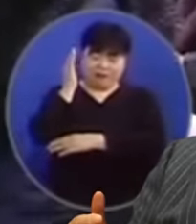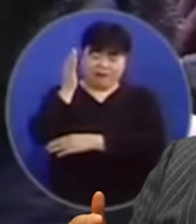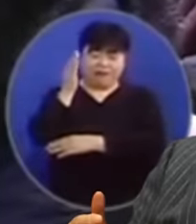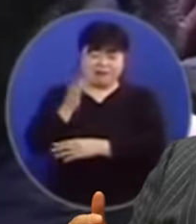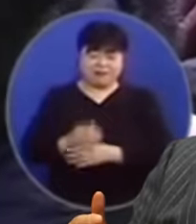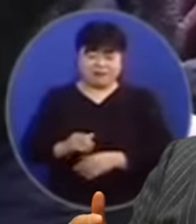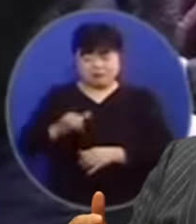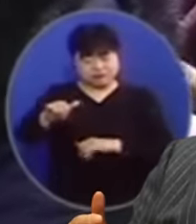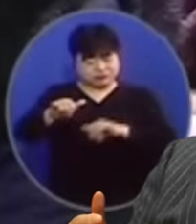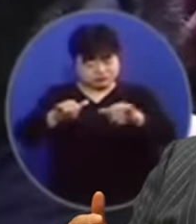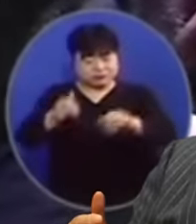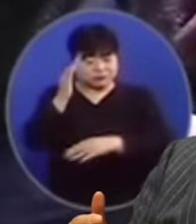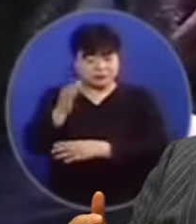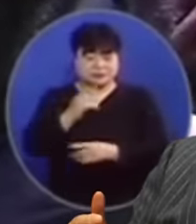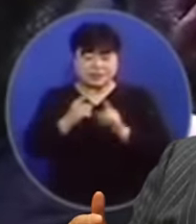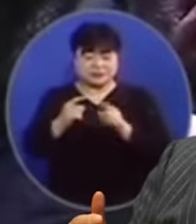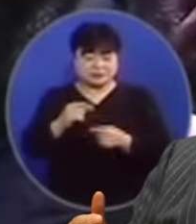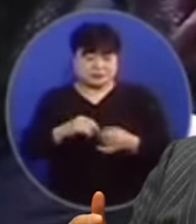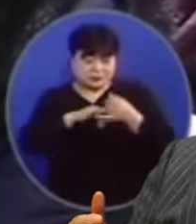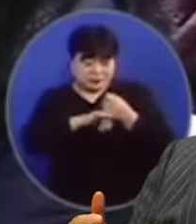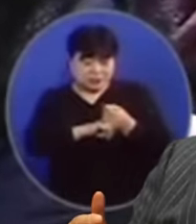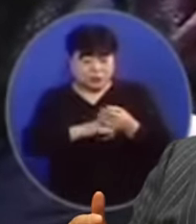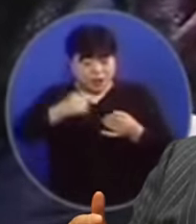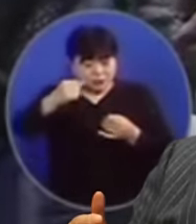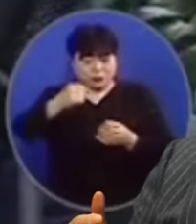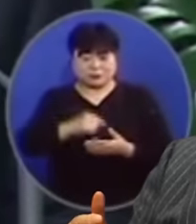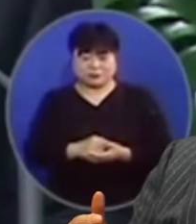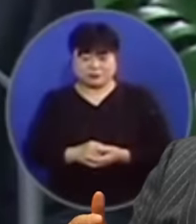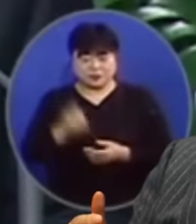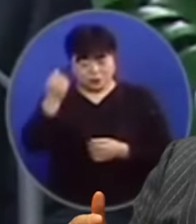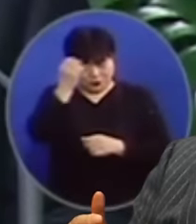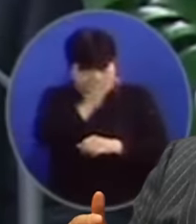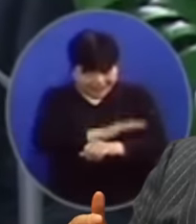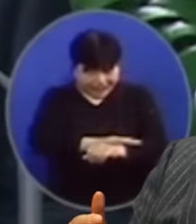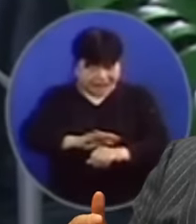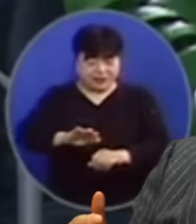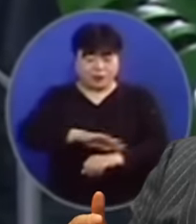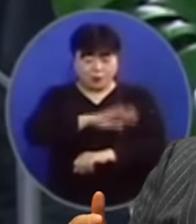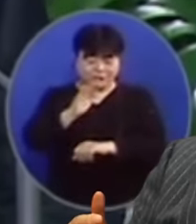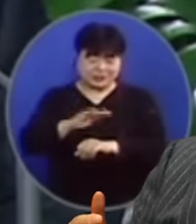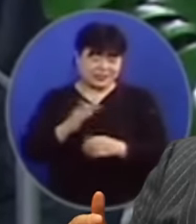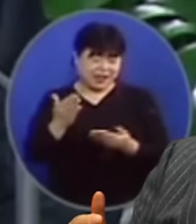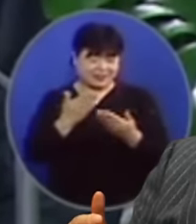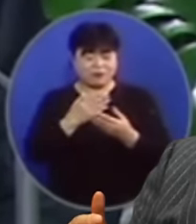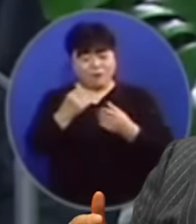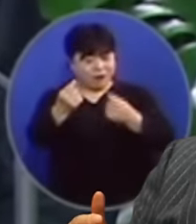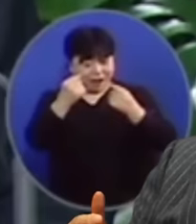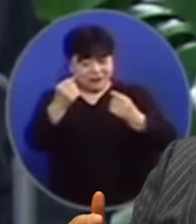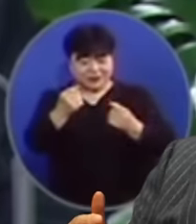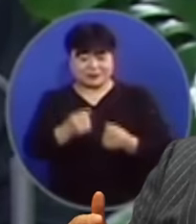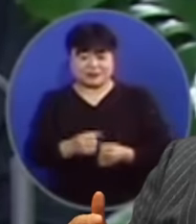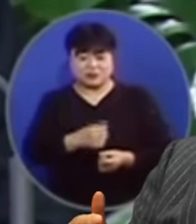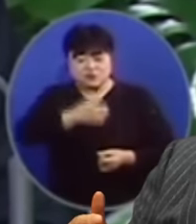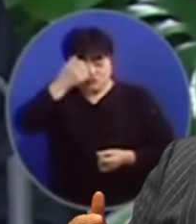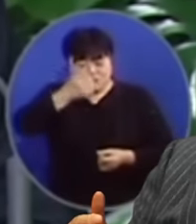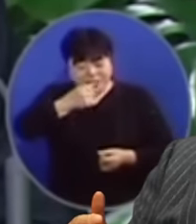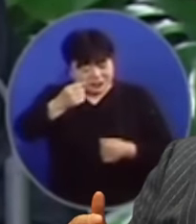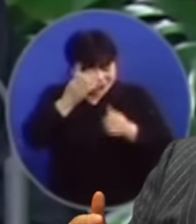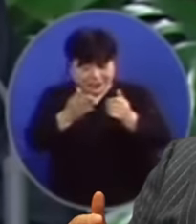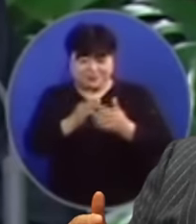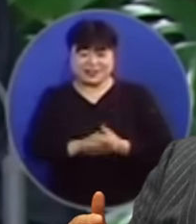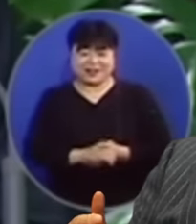그러므로 하나님의 약속의 말씀을 가지고서 여러분 영혼이 잘됨 같이 범사에 잘됨에 강건한 여러분의 꿈을